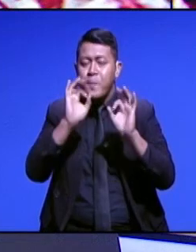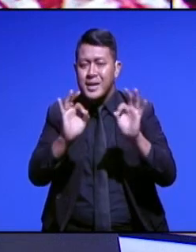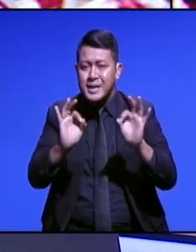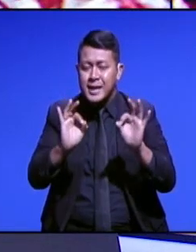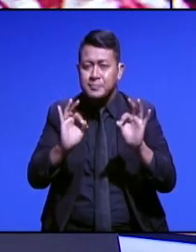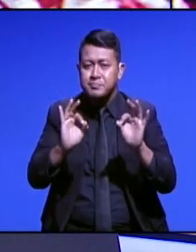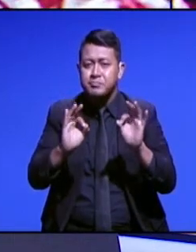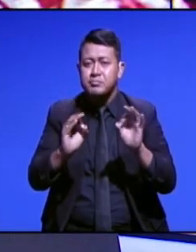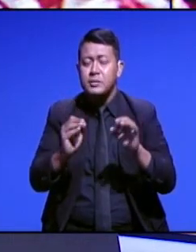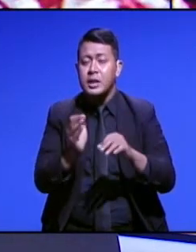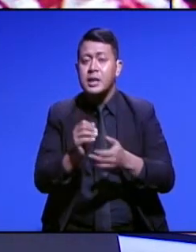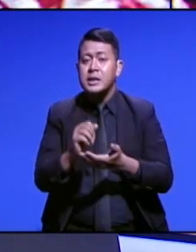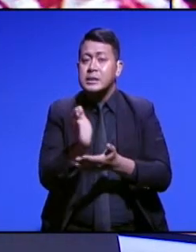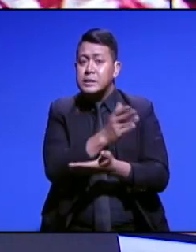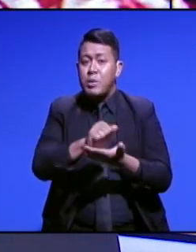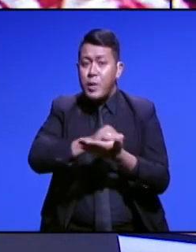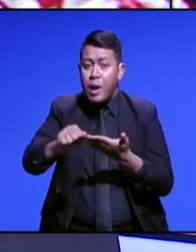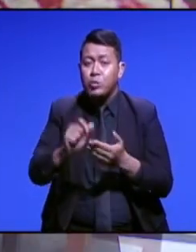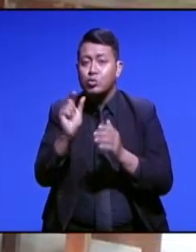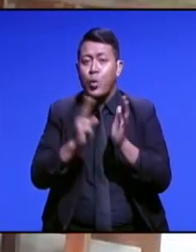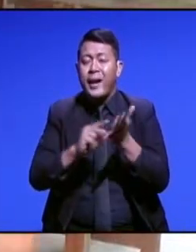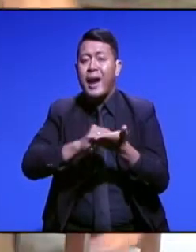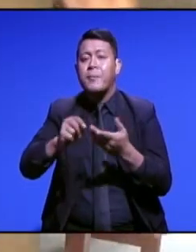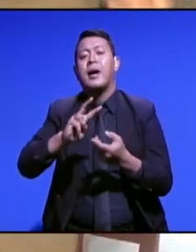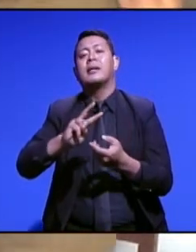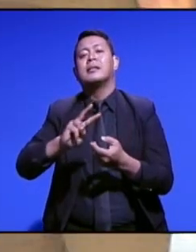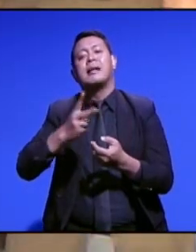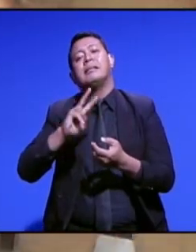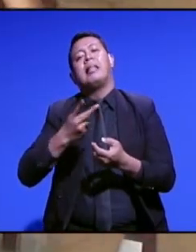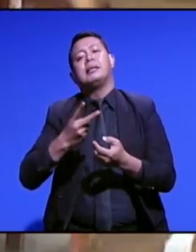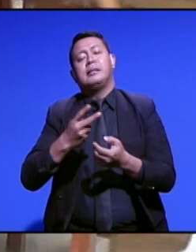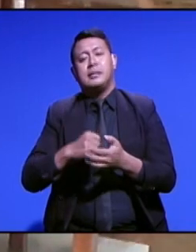telah mengalami beberapa perubahan istilah.